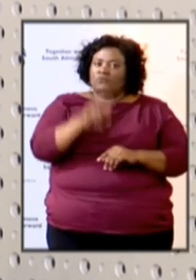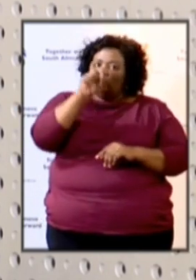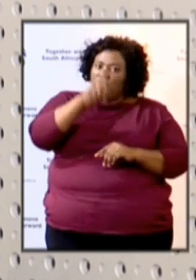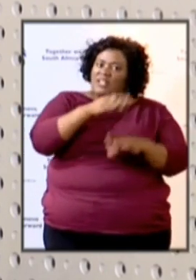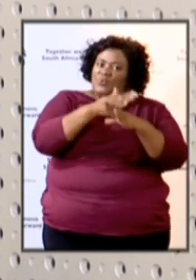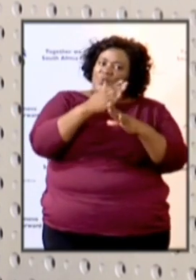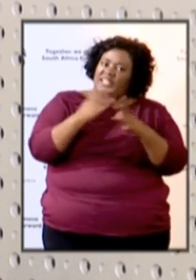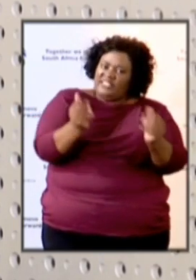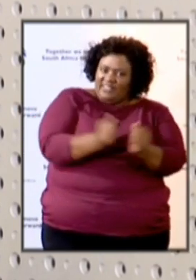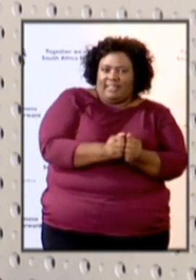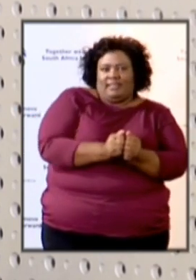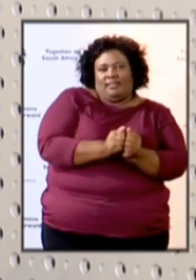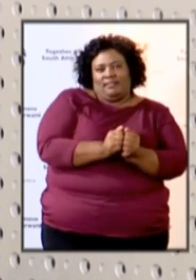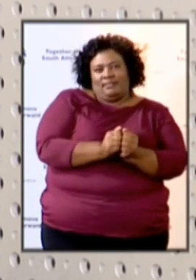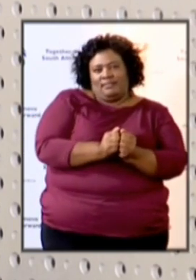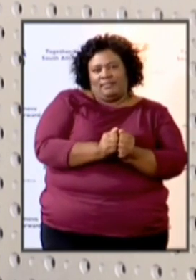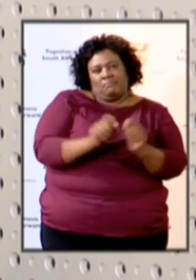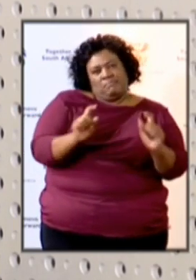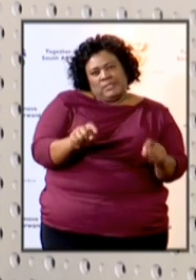asibambisaneni,